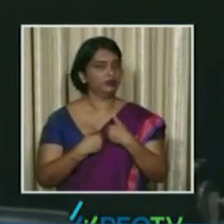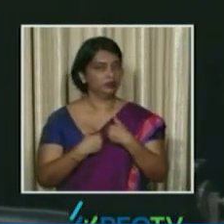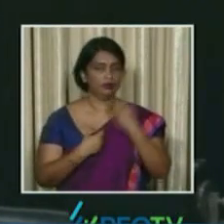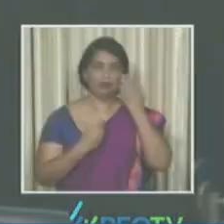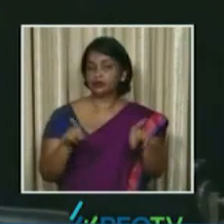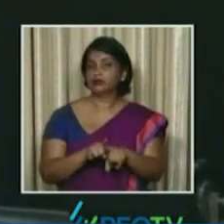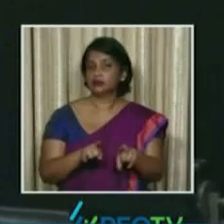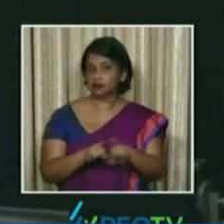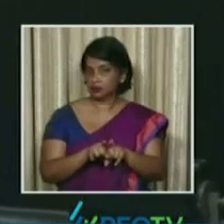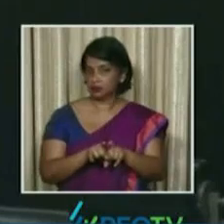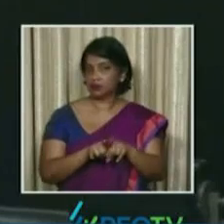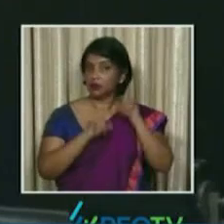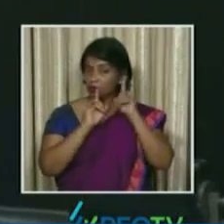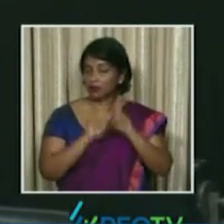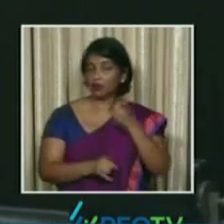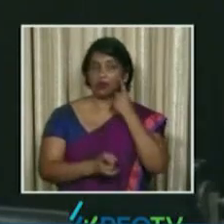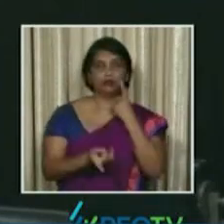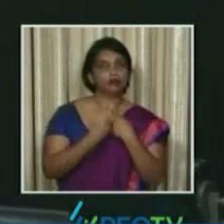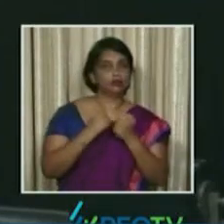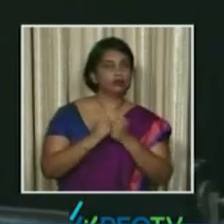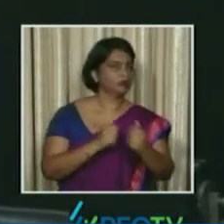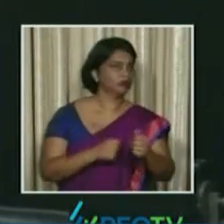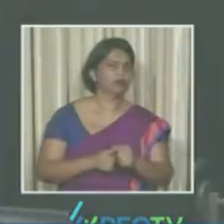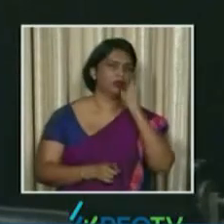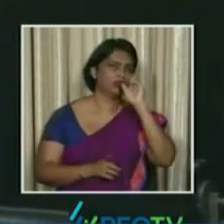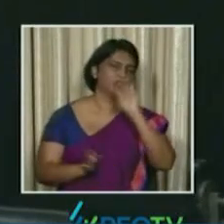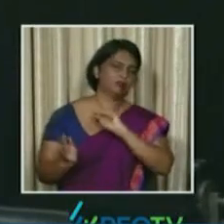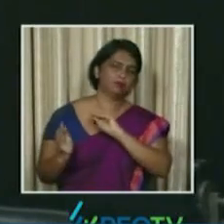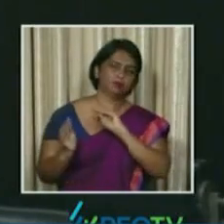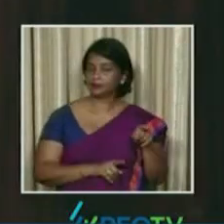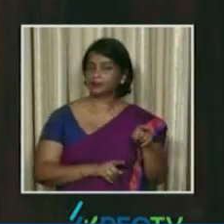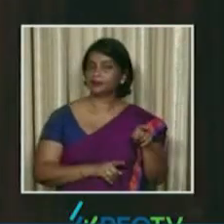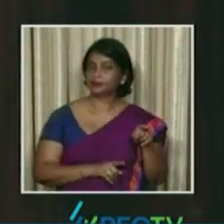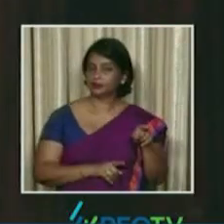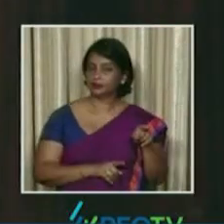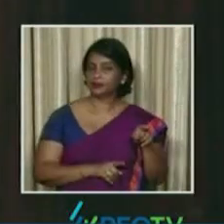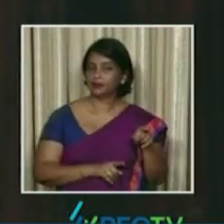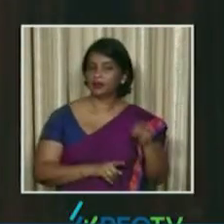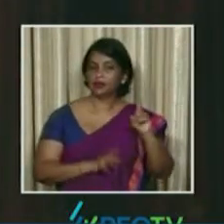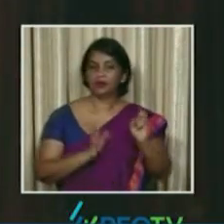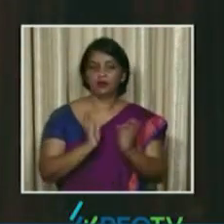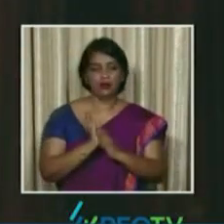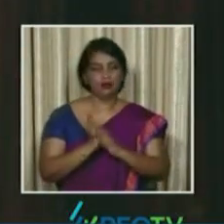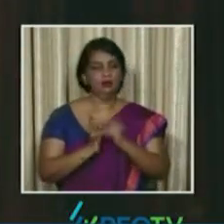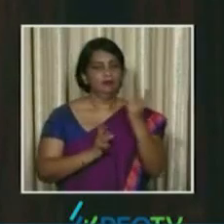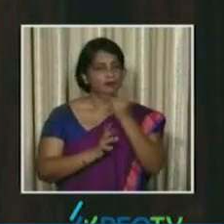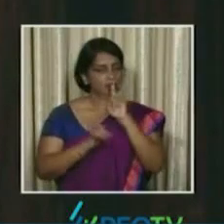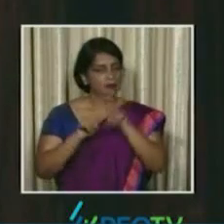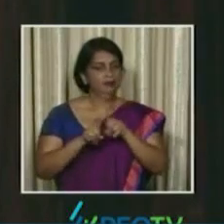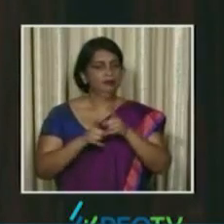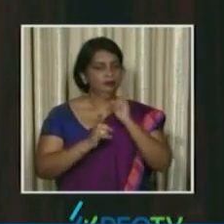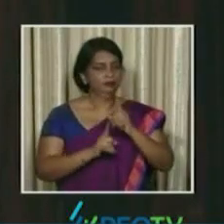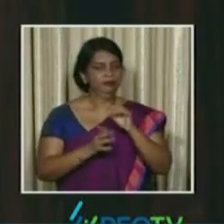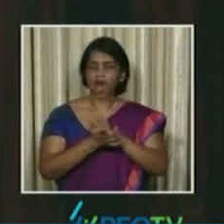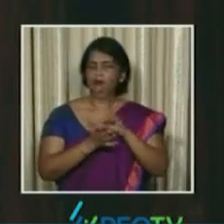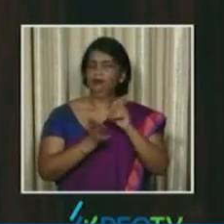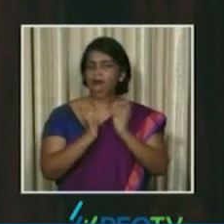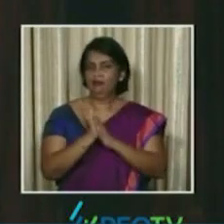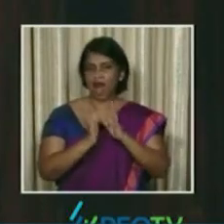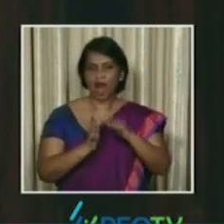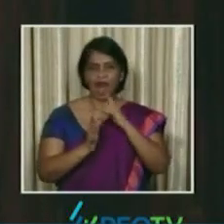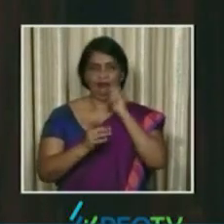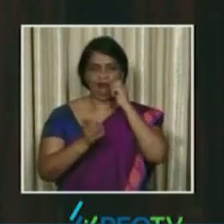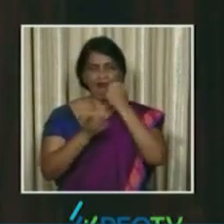යොමු කරලා තිබෙනවා. ඒවැයි විමර්ශන කටයුතු ඉතාමත් මන්දගාමීව සිද්ධ වෙන්නේ. ඒ කාරක සභා දෙක වගේම ස්ථාවර කාරක සභාවක් තමයි